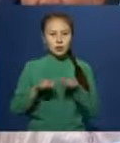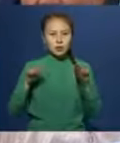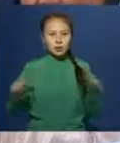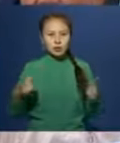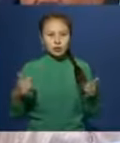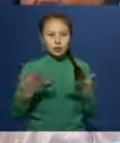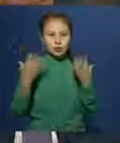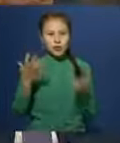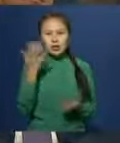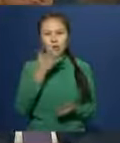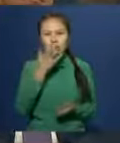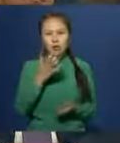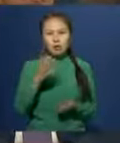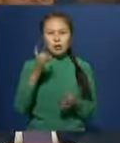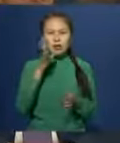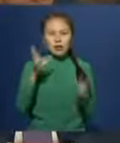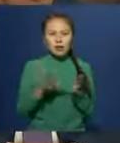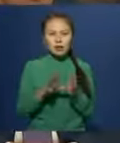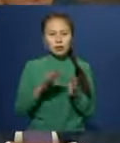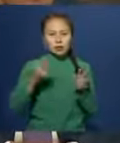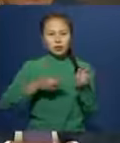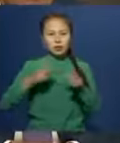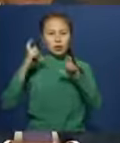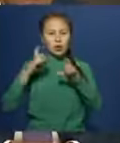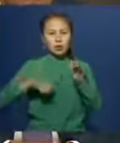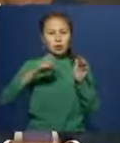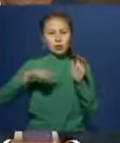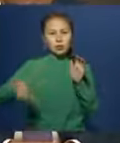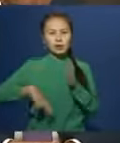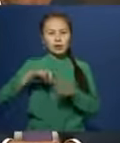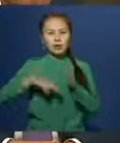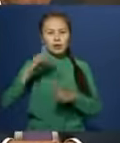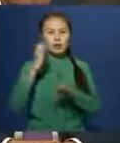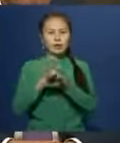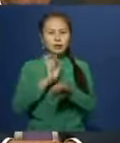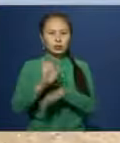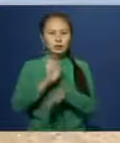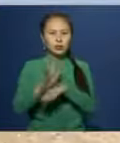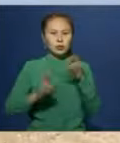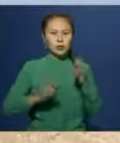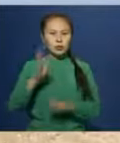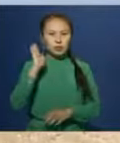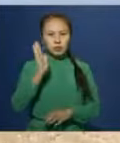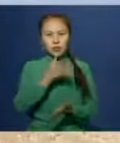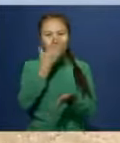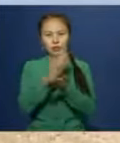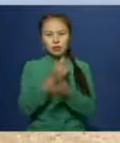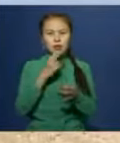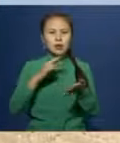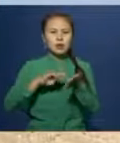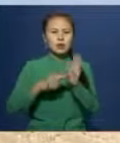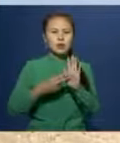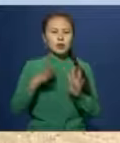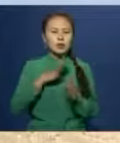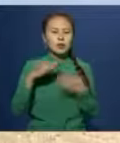Бұл тепловоз, электровоз, жүк және жолаушылар тасымалдайтын вагондардың шығаратын өндірістер. Жоба құрылысты бірнеше объектіден